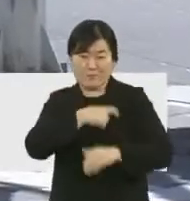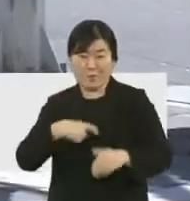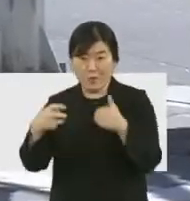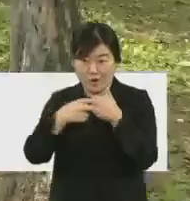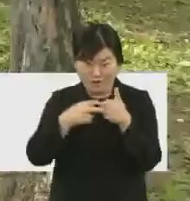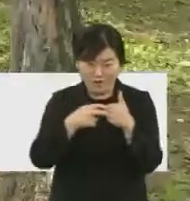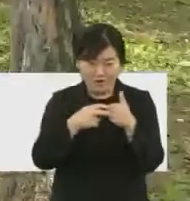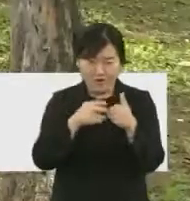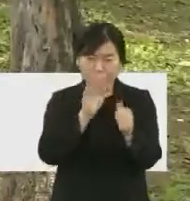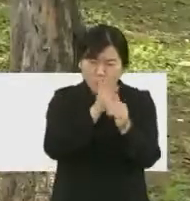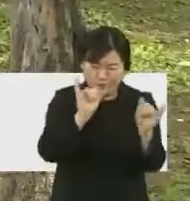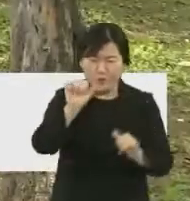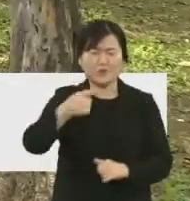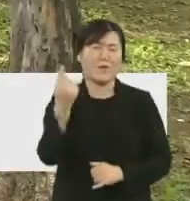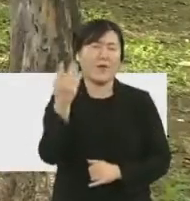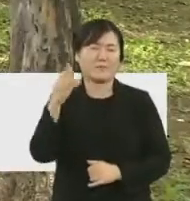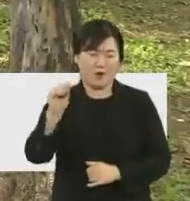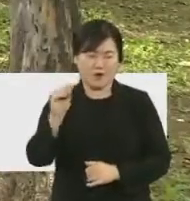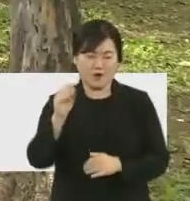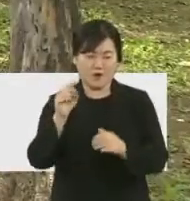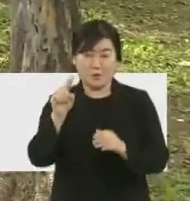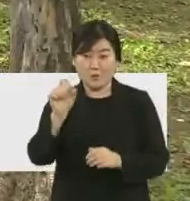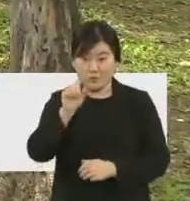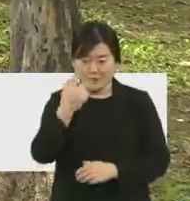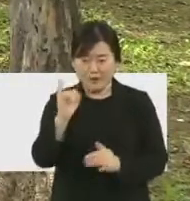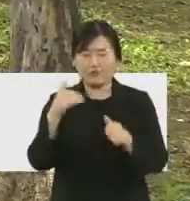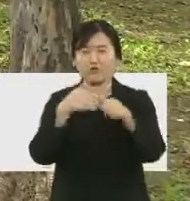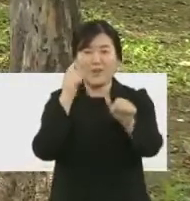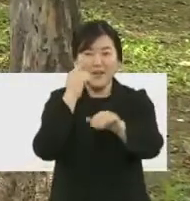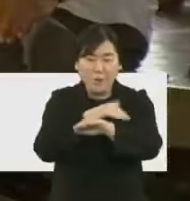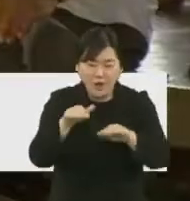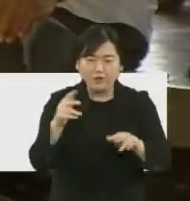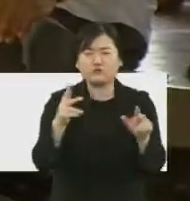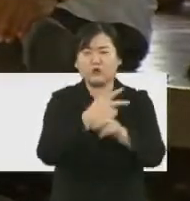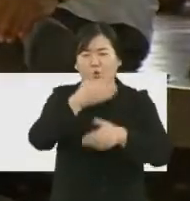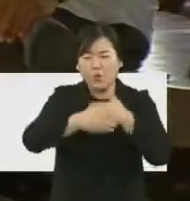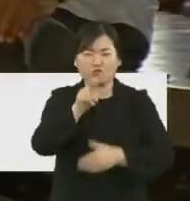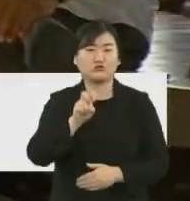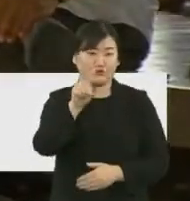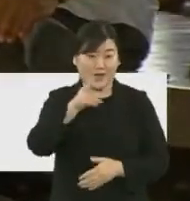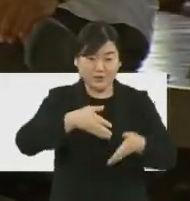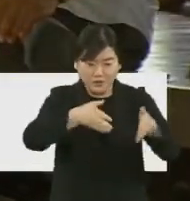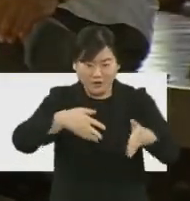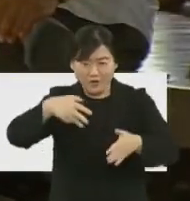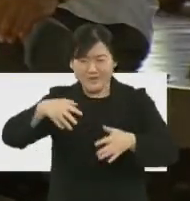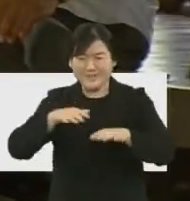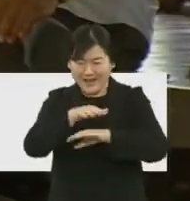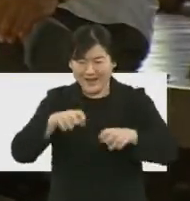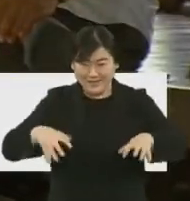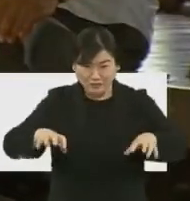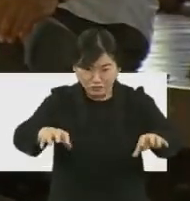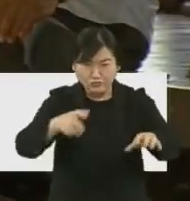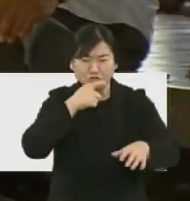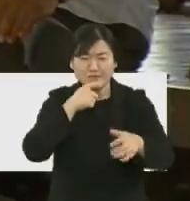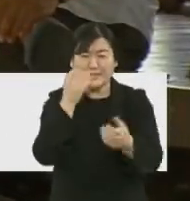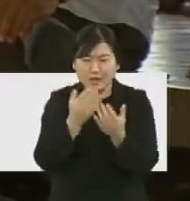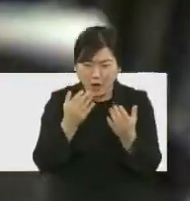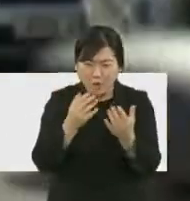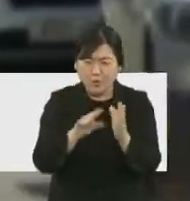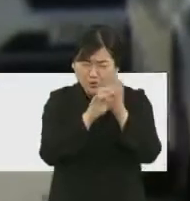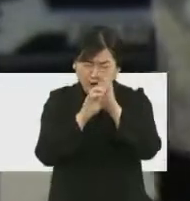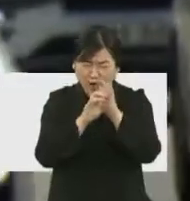재난 도우미 등 5천 100여명을 투입 키로 있습니다 이와 함께 주요 도로 숨을 2개 노선에 살 소 작업을 벌이는 한편 코론